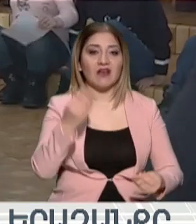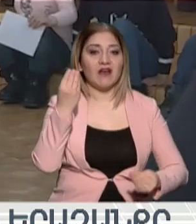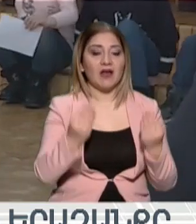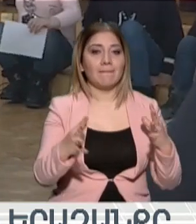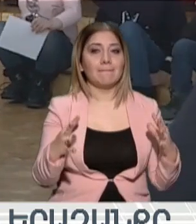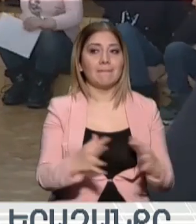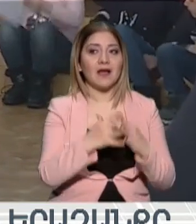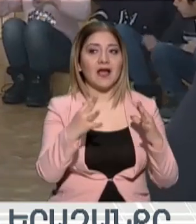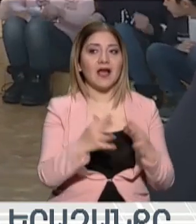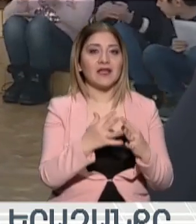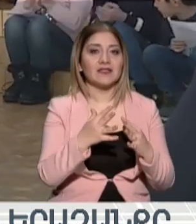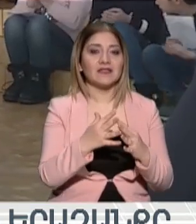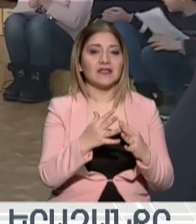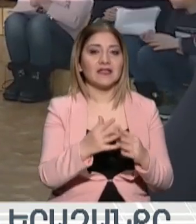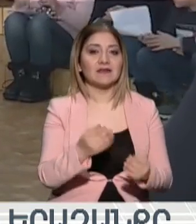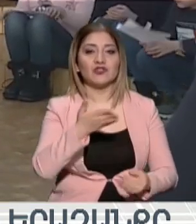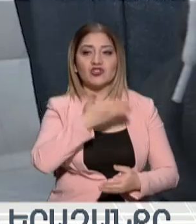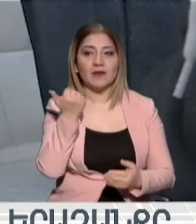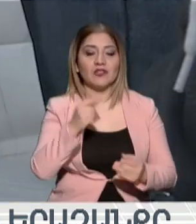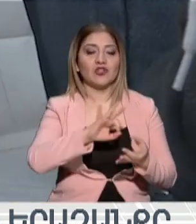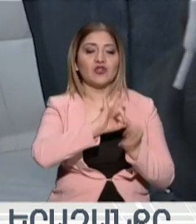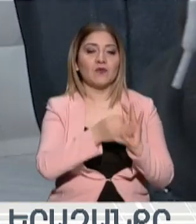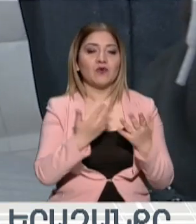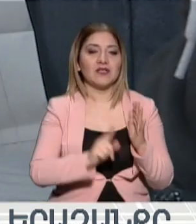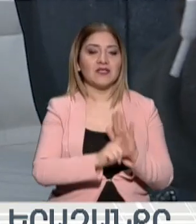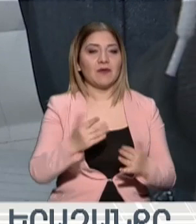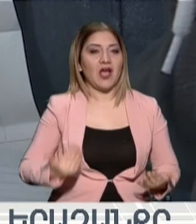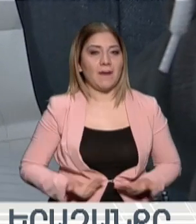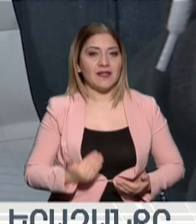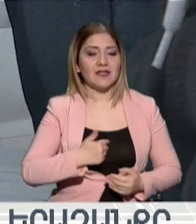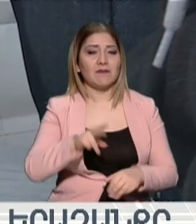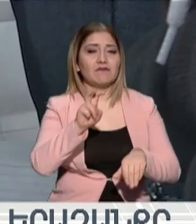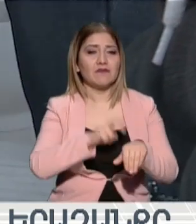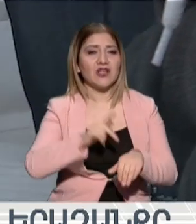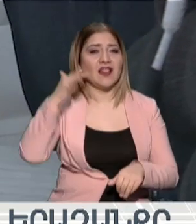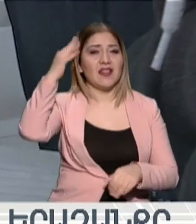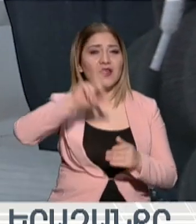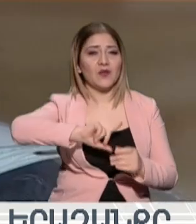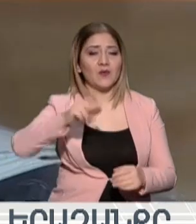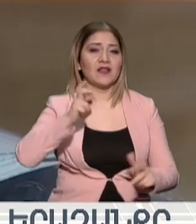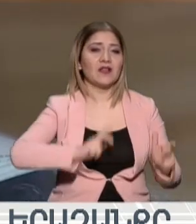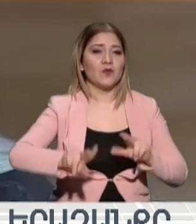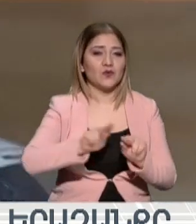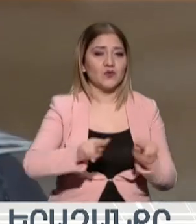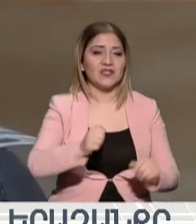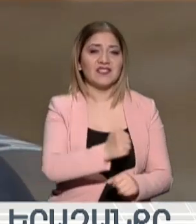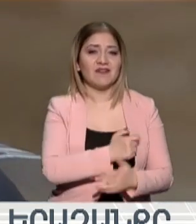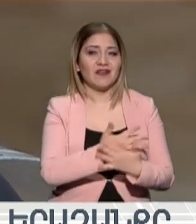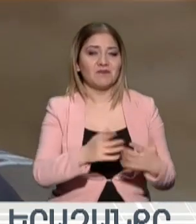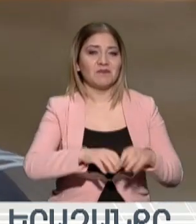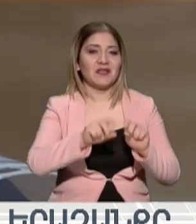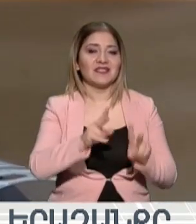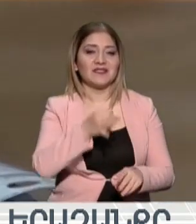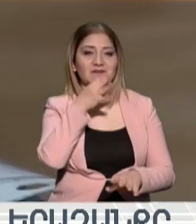է պատերազմը, տողերում արթնացել ապրելու ցանկությունը։ Բժշկից մինչև տիեզերագնաց, ուսուցչից մինչև զինվոր։ Հայաստանի